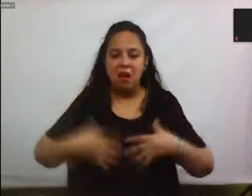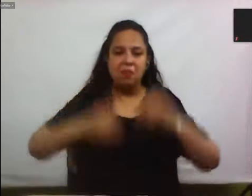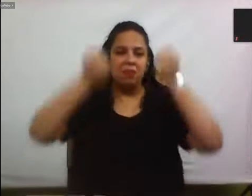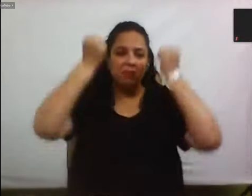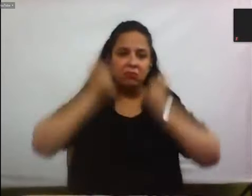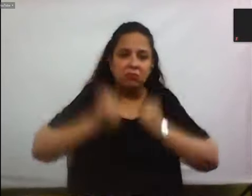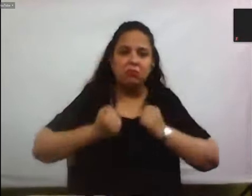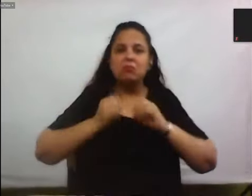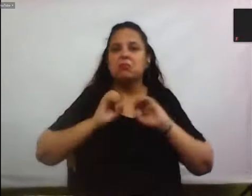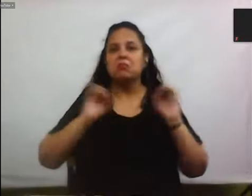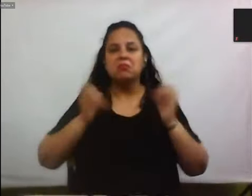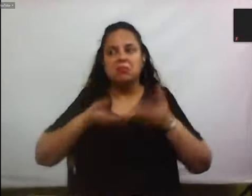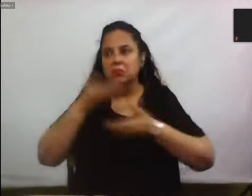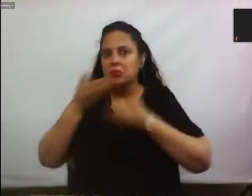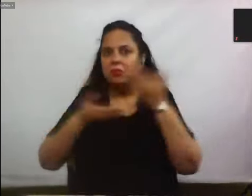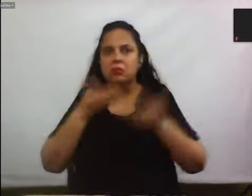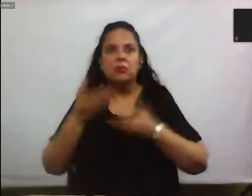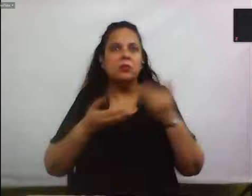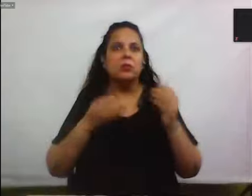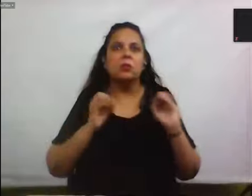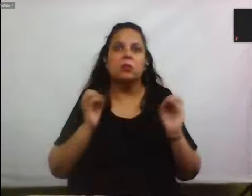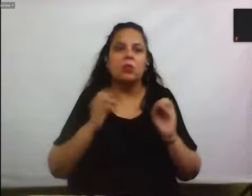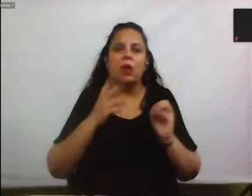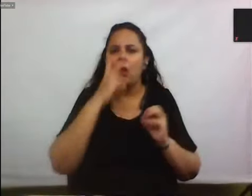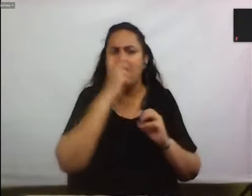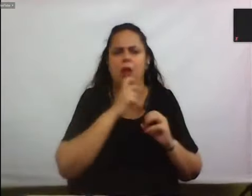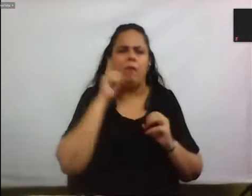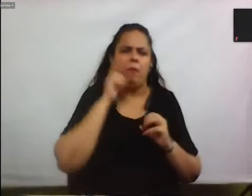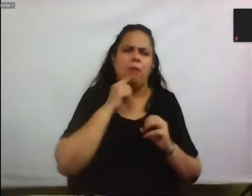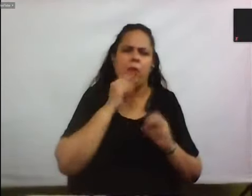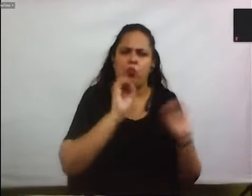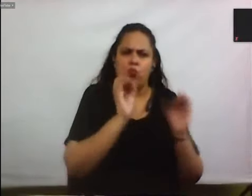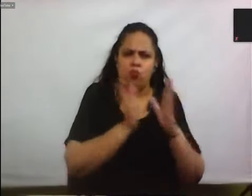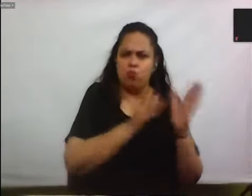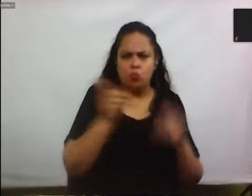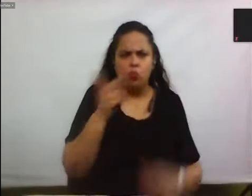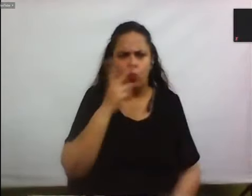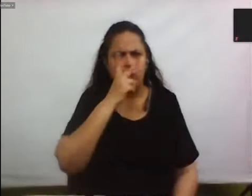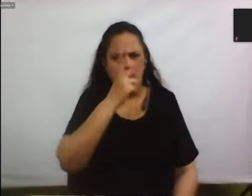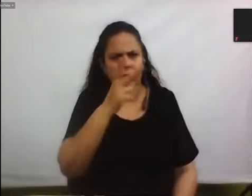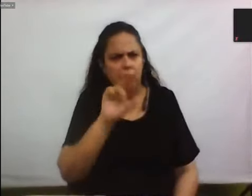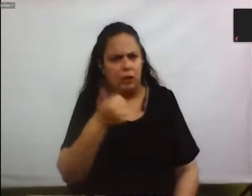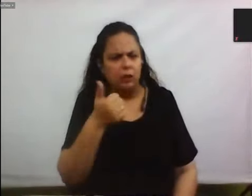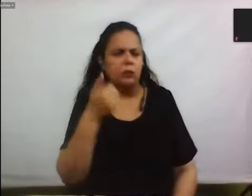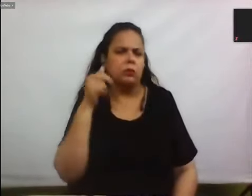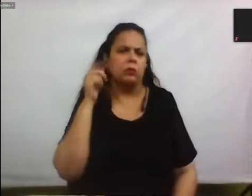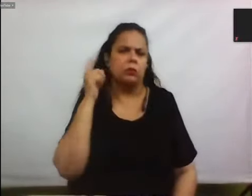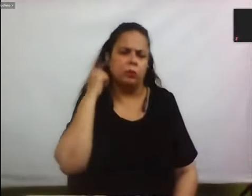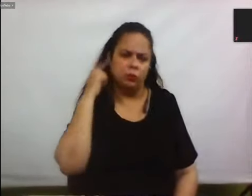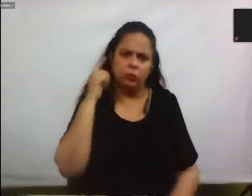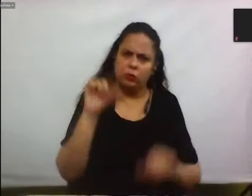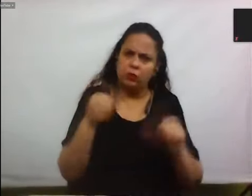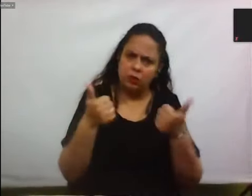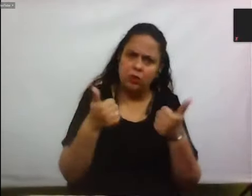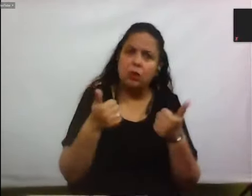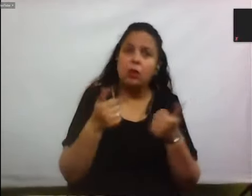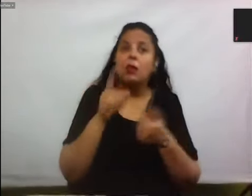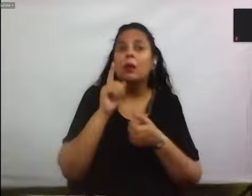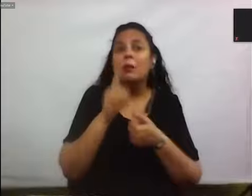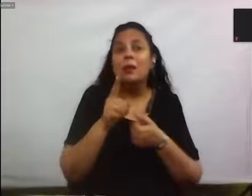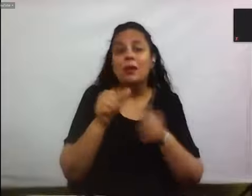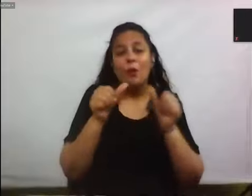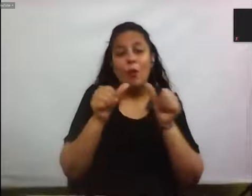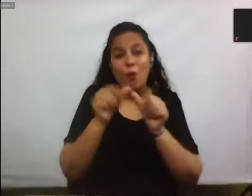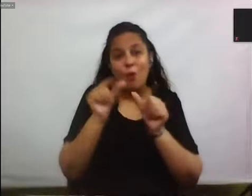है. मतलब डेफ ब्लाइंडनेस फील्ड से बहुत अलग है, पर स्टिल आई थिंक हम प्ले और अर्ली इंटरवेंशन में वी